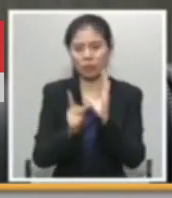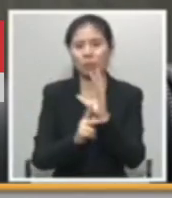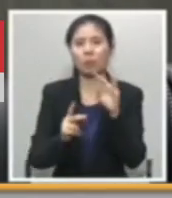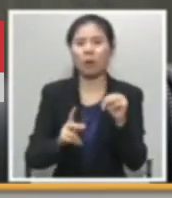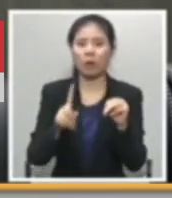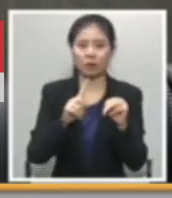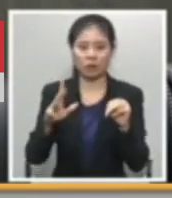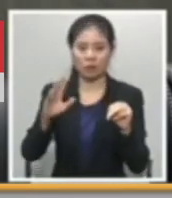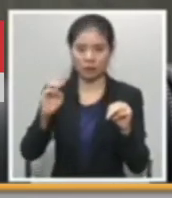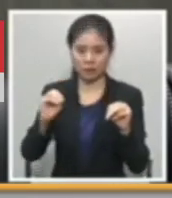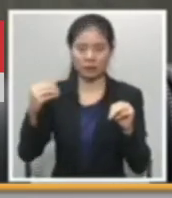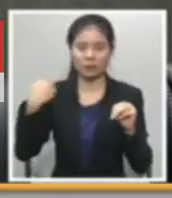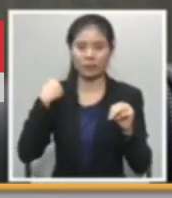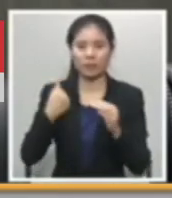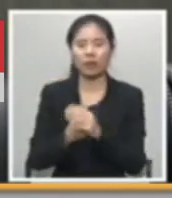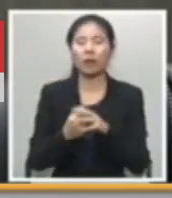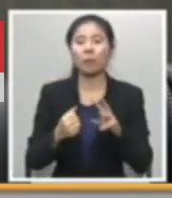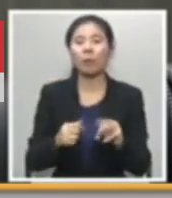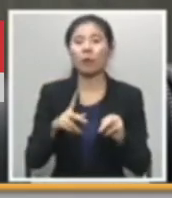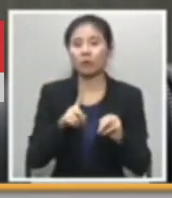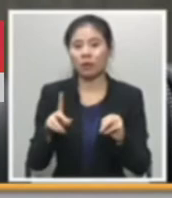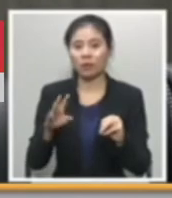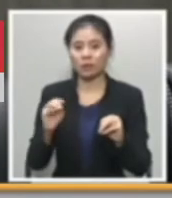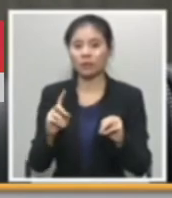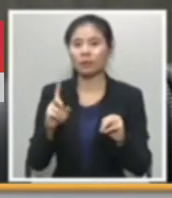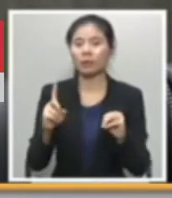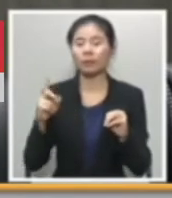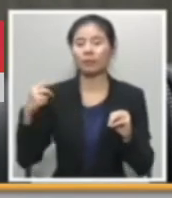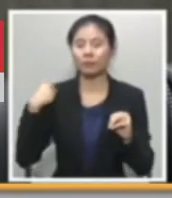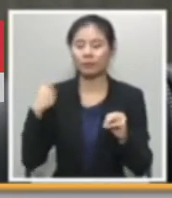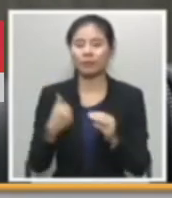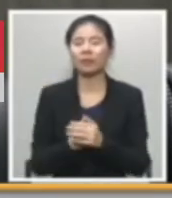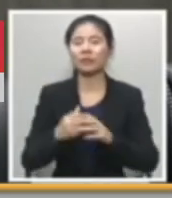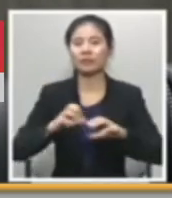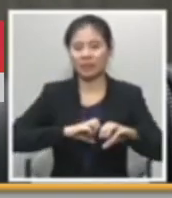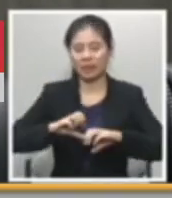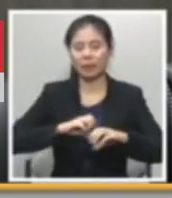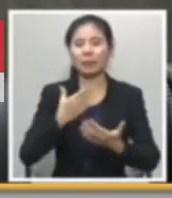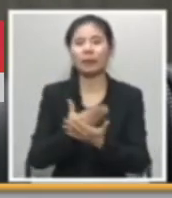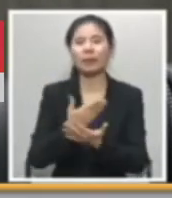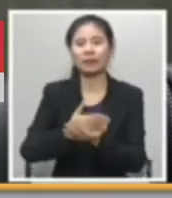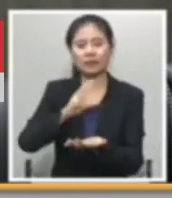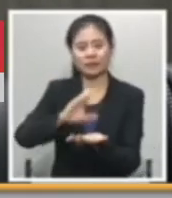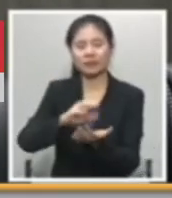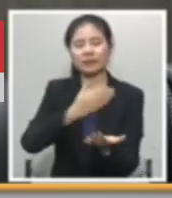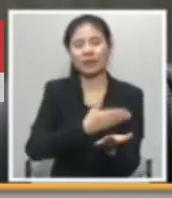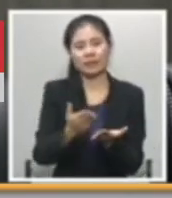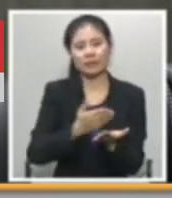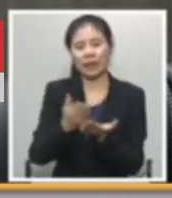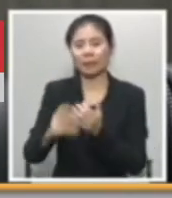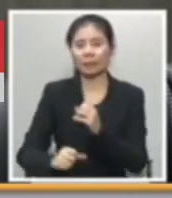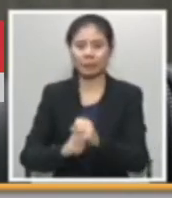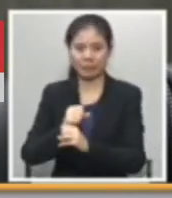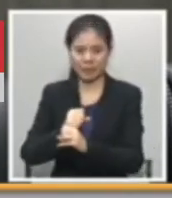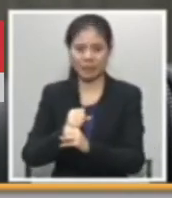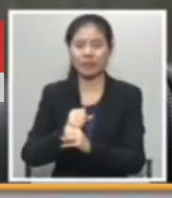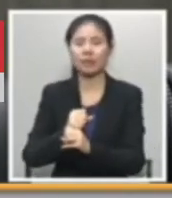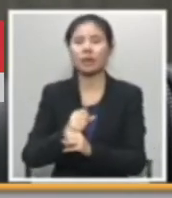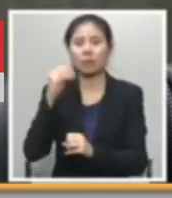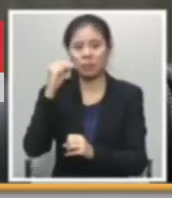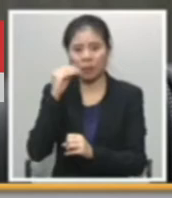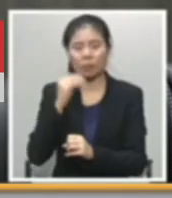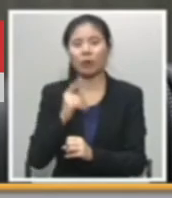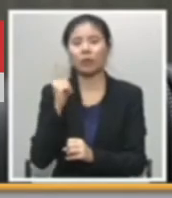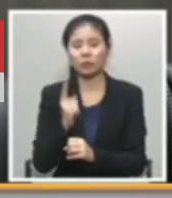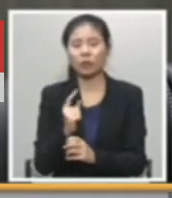140และมาตรา141ที่การจัดทำงบประมาณรายจ่ายประจำปีต้องกระทำเป็น